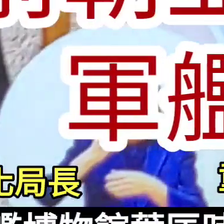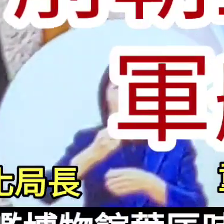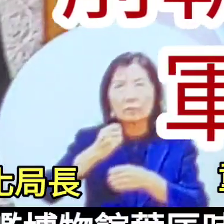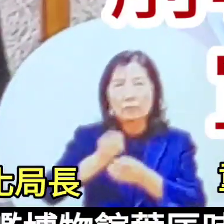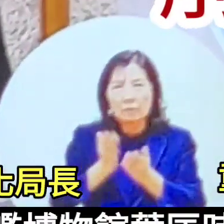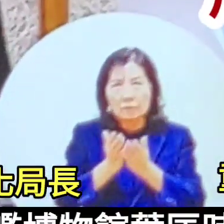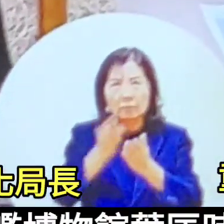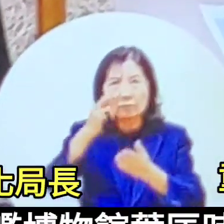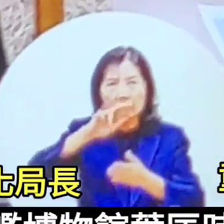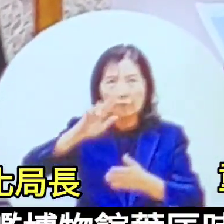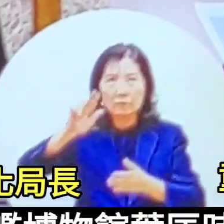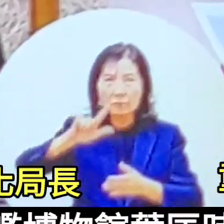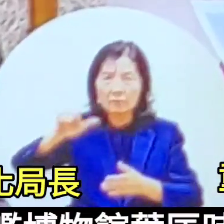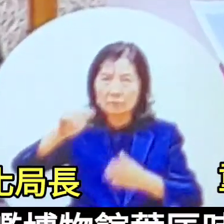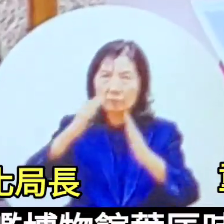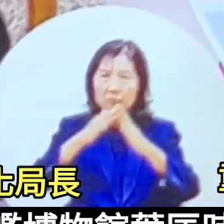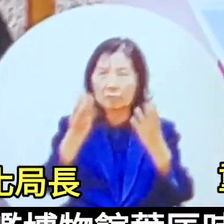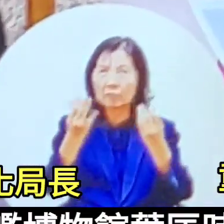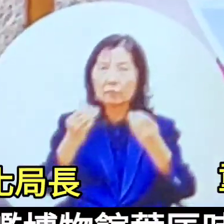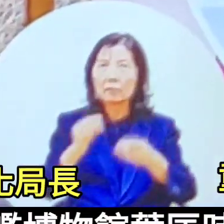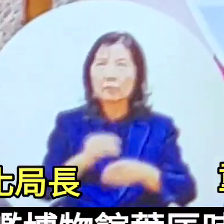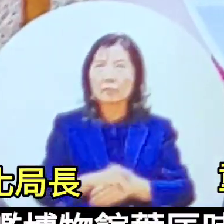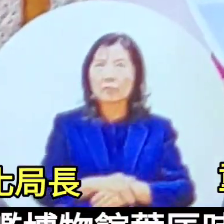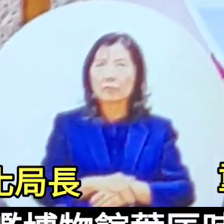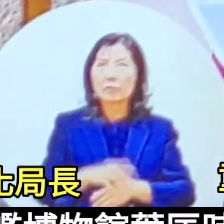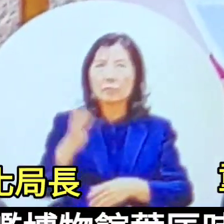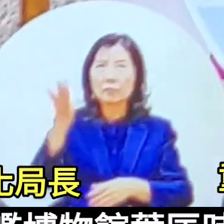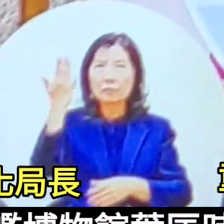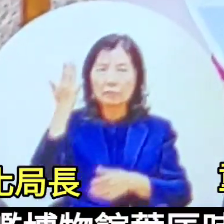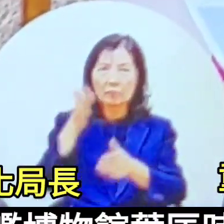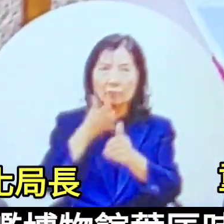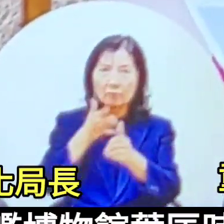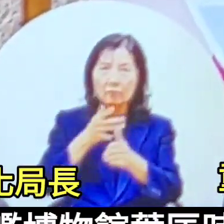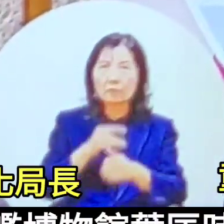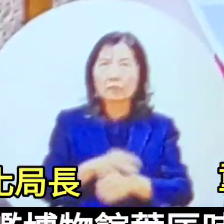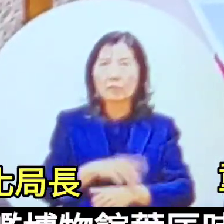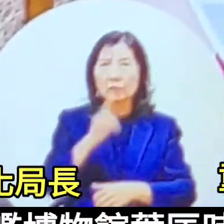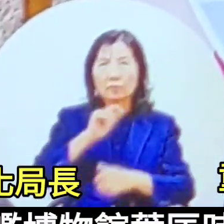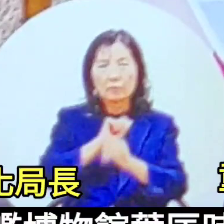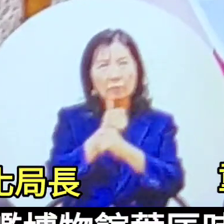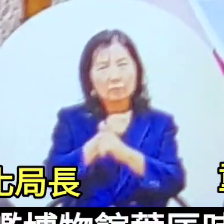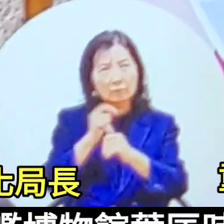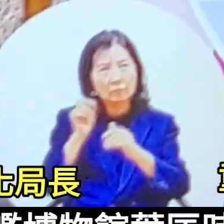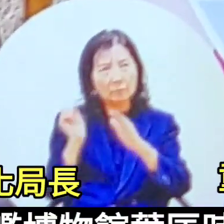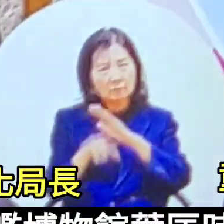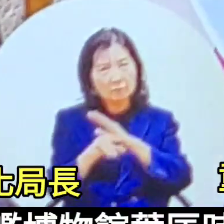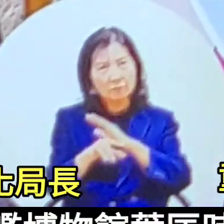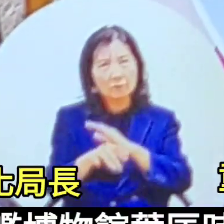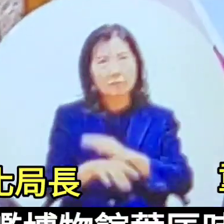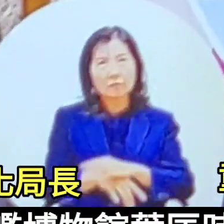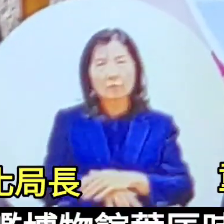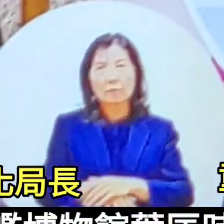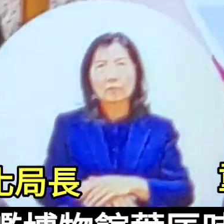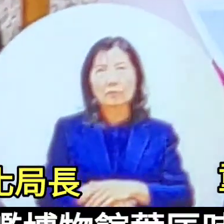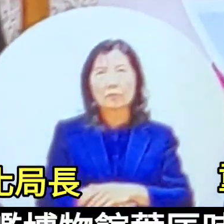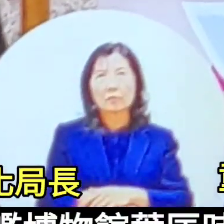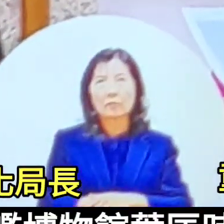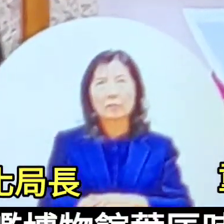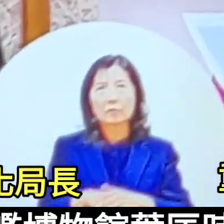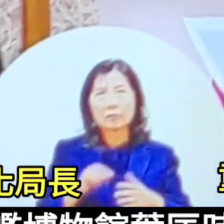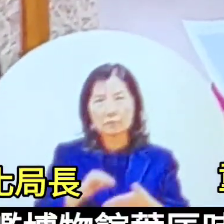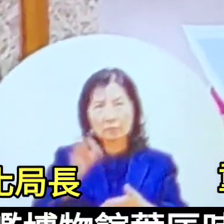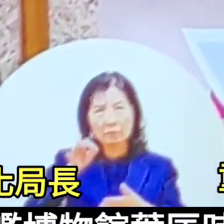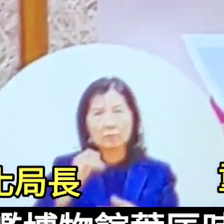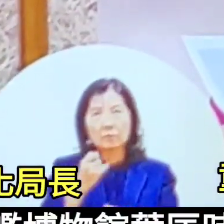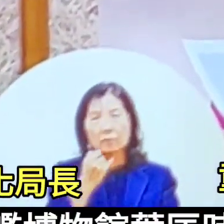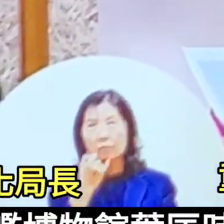那我来 了吗？ 上一次在您在咨询的时候，我们有考虑说要把它放进去，所以就提出来说，